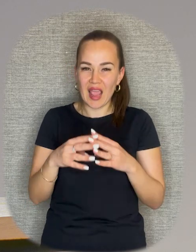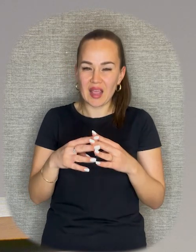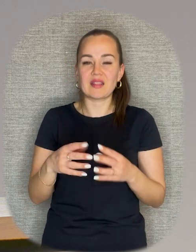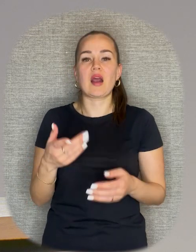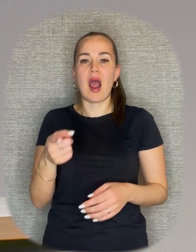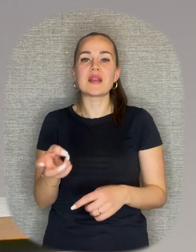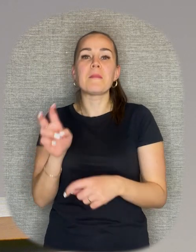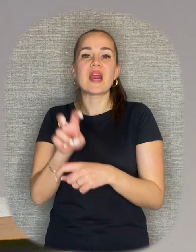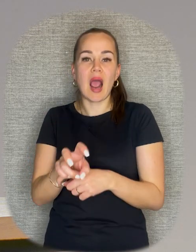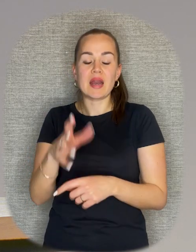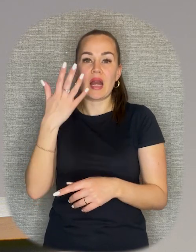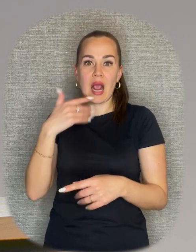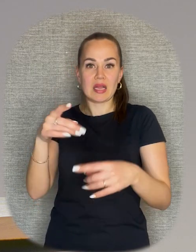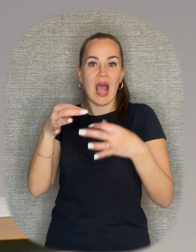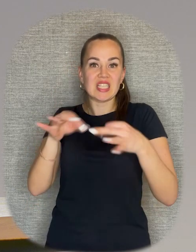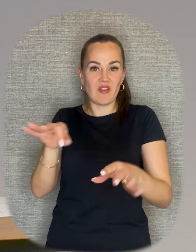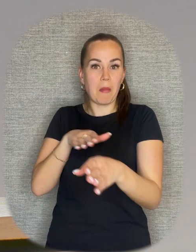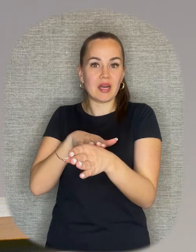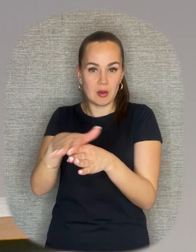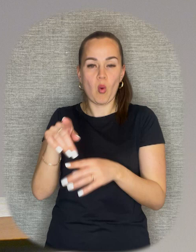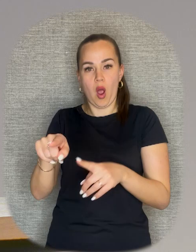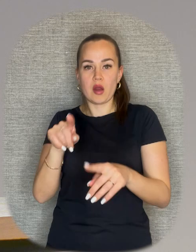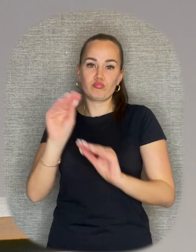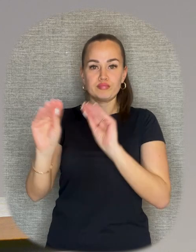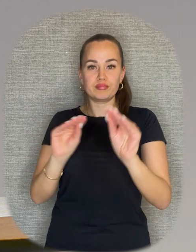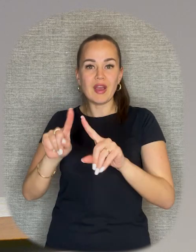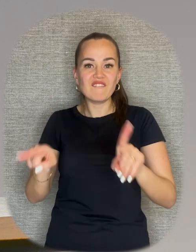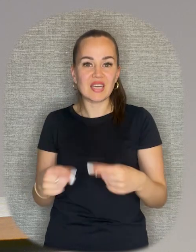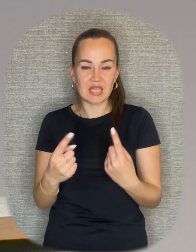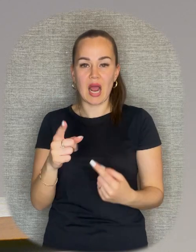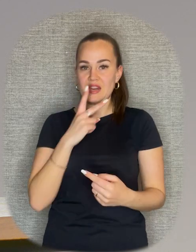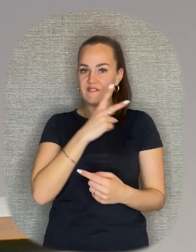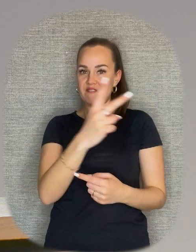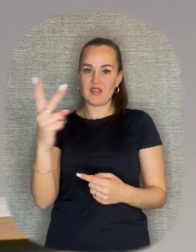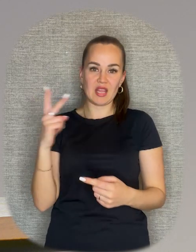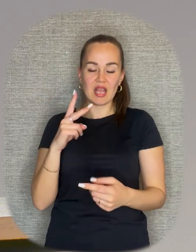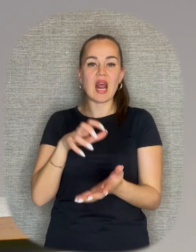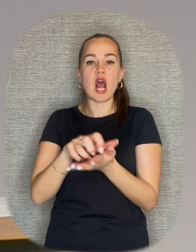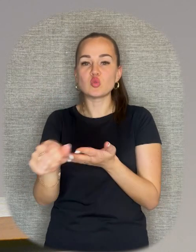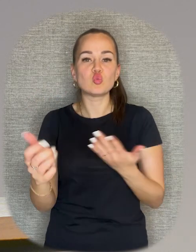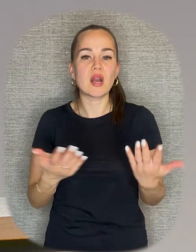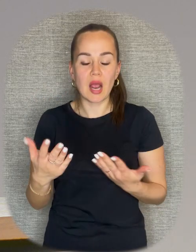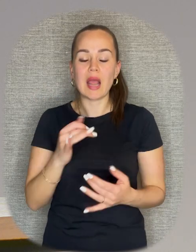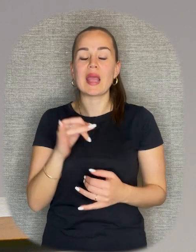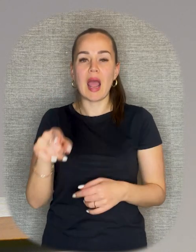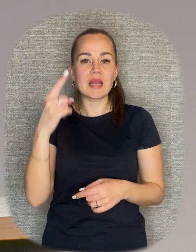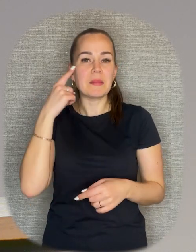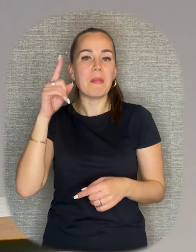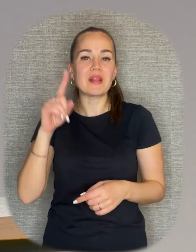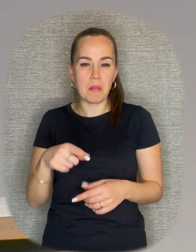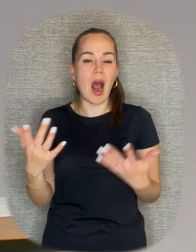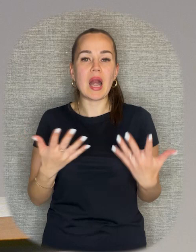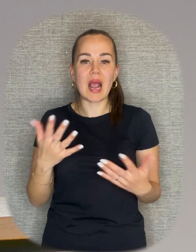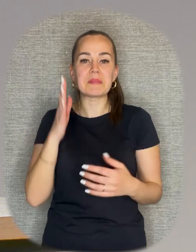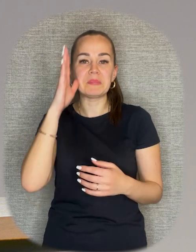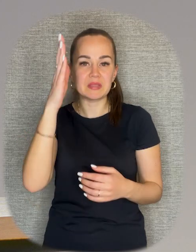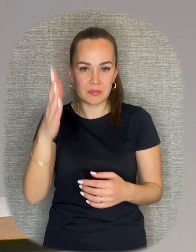архитекторы инженеры приходили уже после их полного освобождения и Они видели всю картину разрушений прекрасно